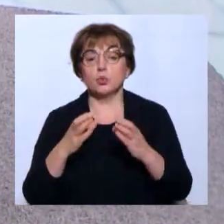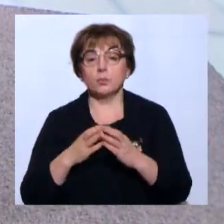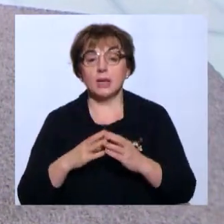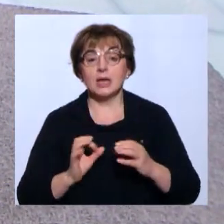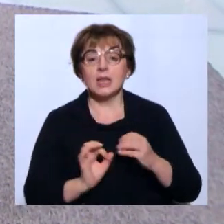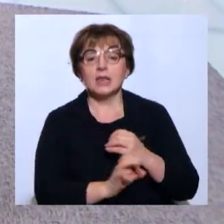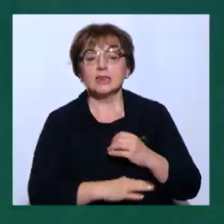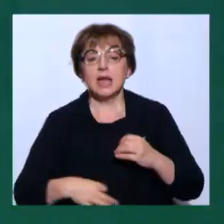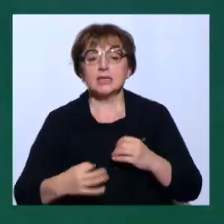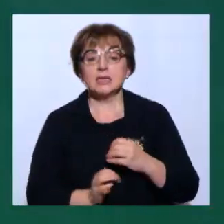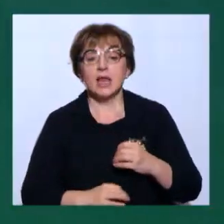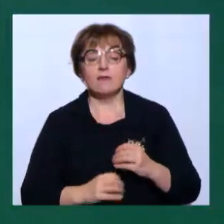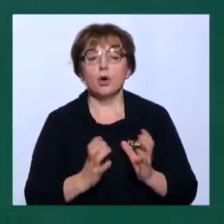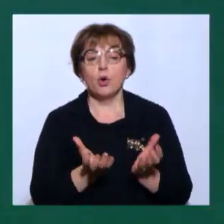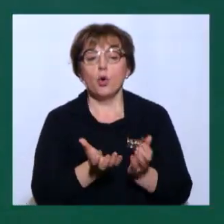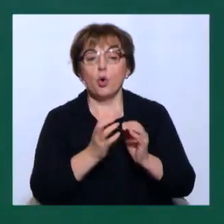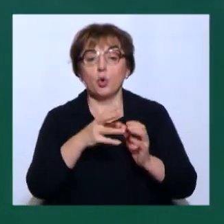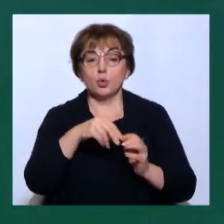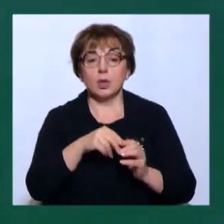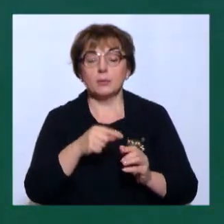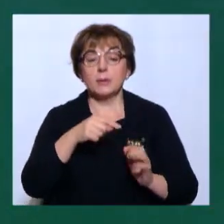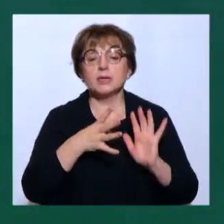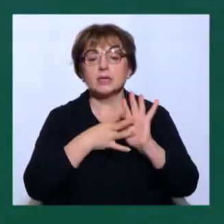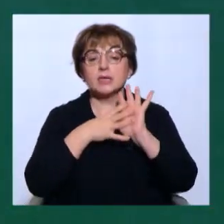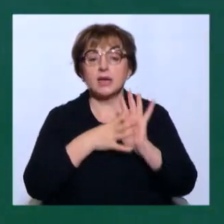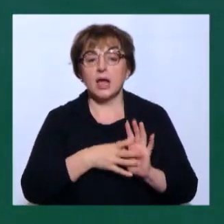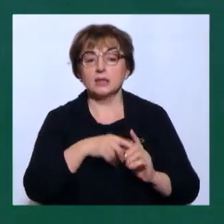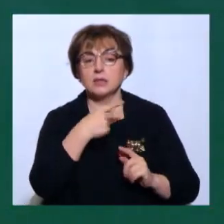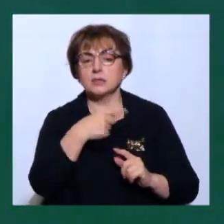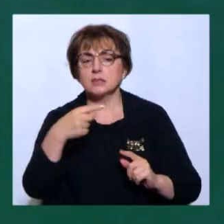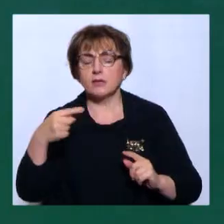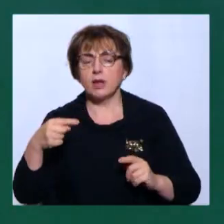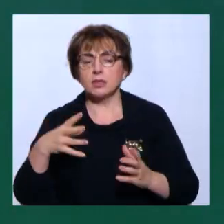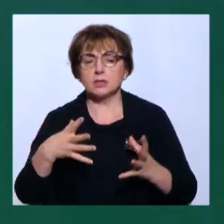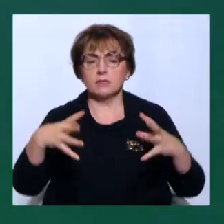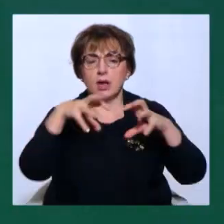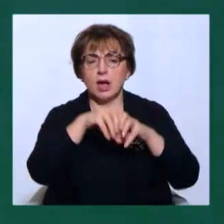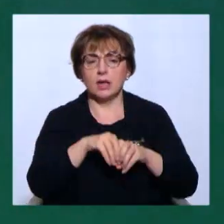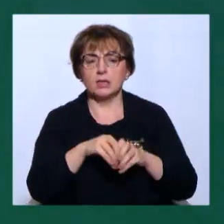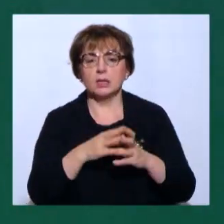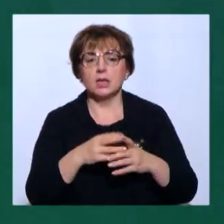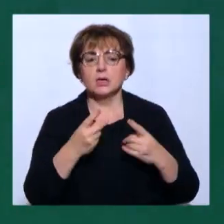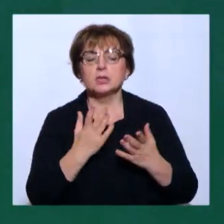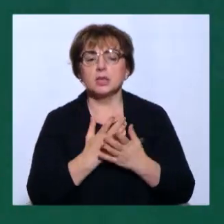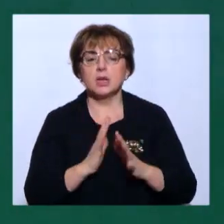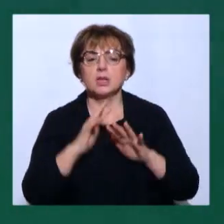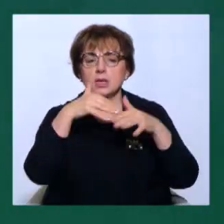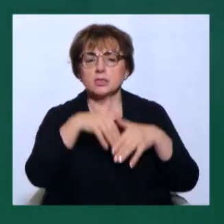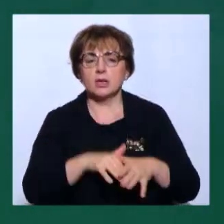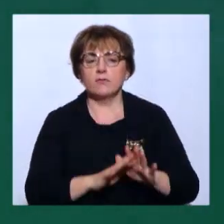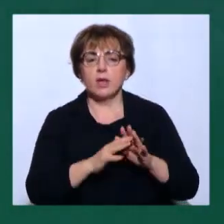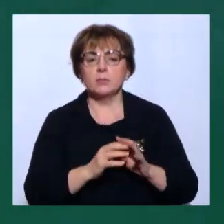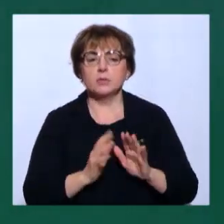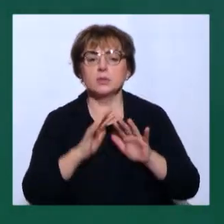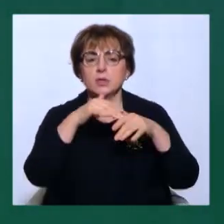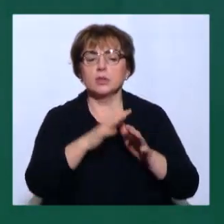ნაწლავღრუიანები. ნაწლავღრუიანთა ტიპში 9000 სახეობა არის გავრცელებული. ისინი არიან ზღვების, ოკეანეების